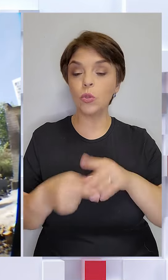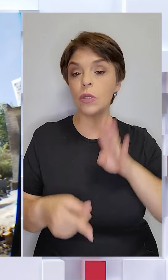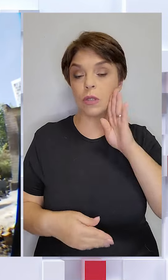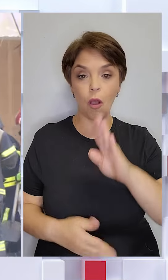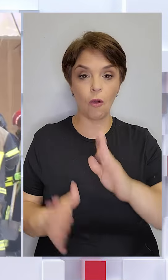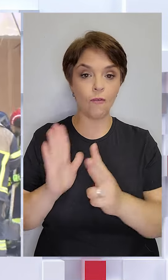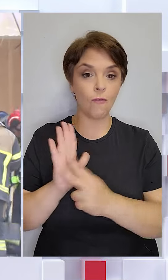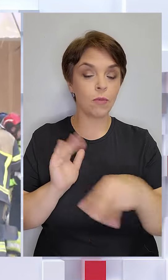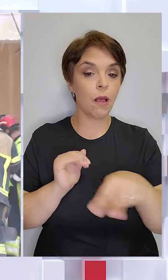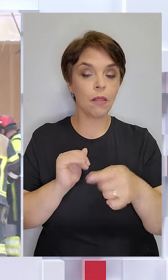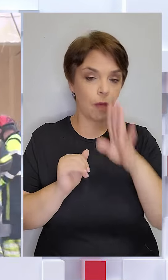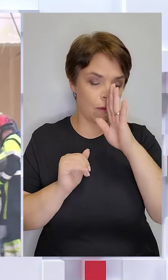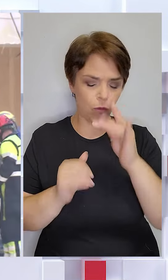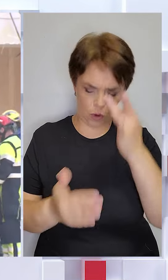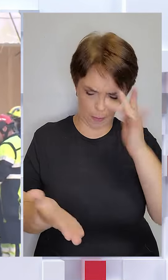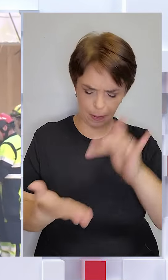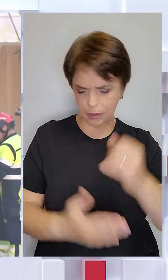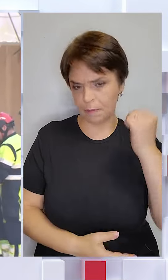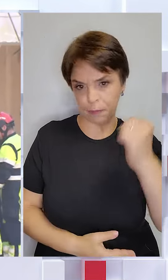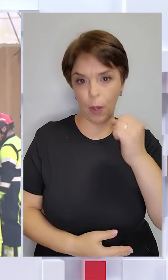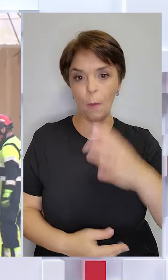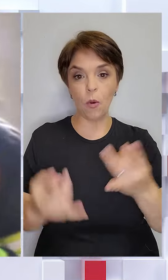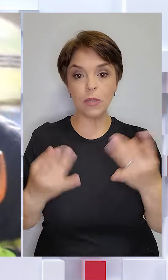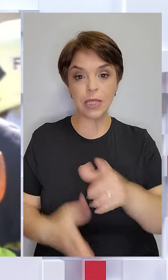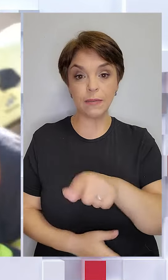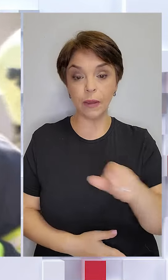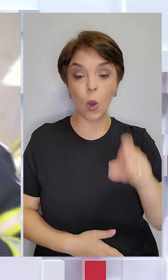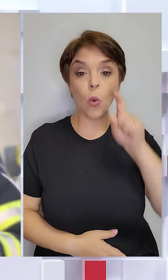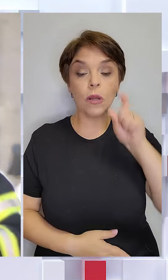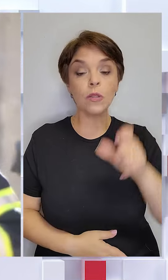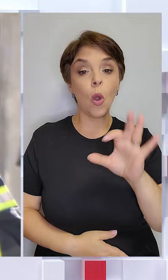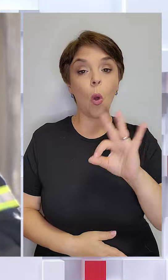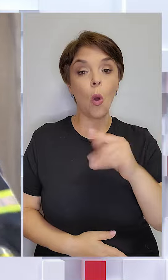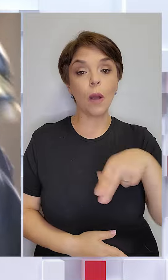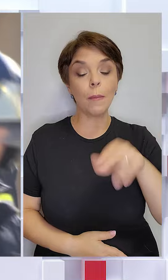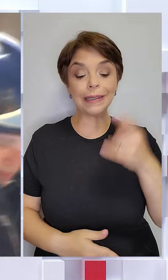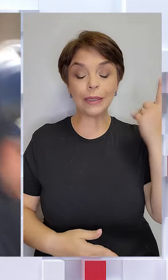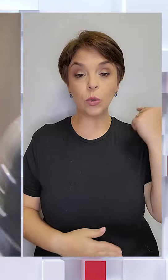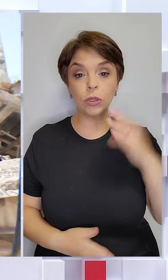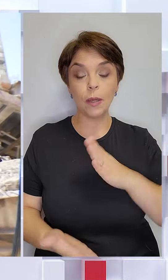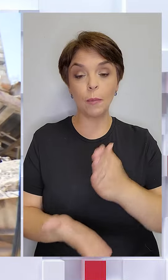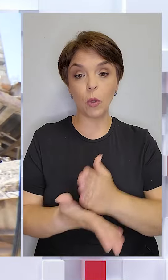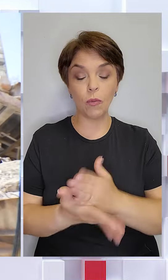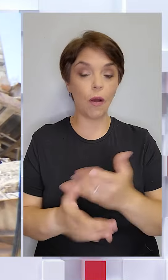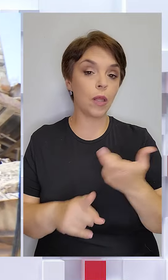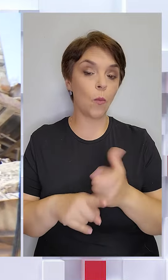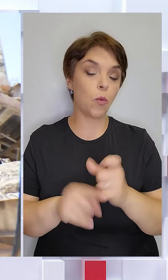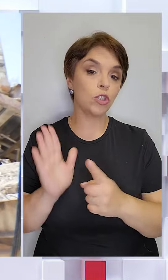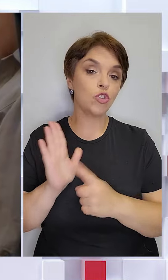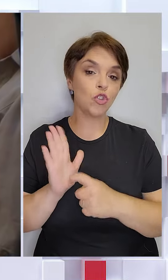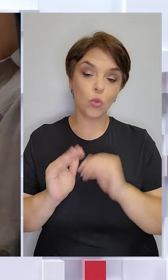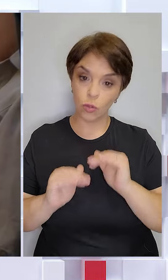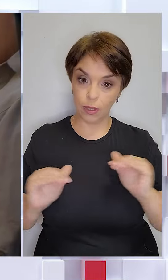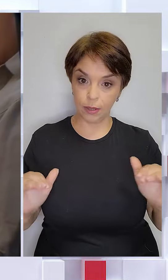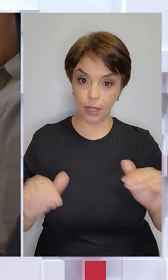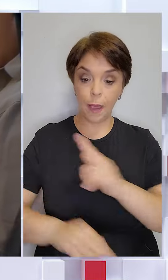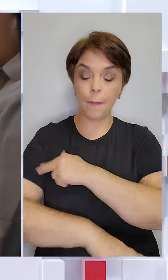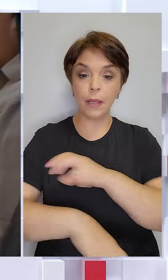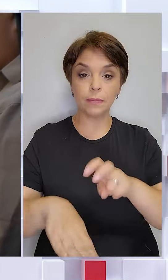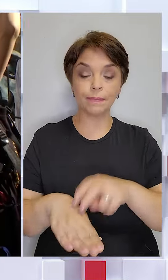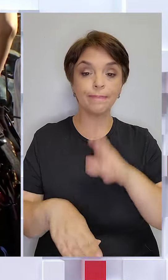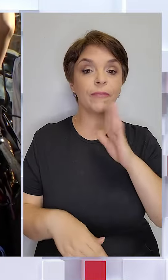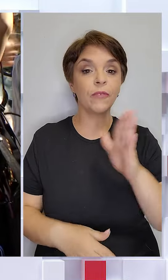зранку 8 липня ворог прицільно вдарив по цивільних. В українському Охматдиті на той момент перебували понад 600 дітей.